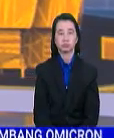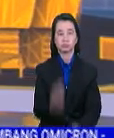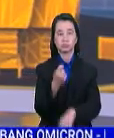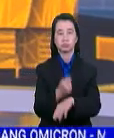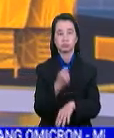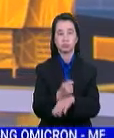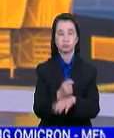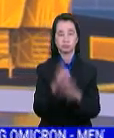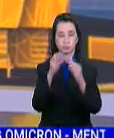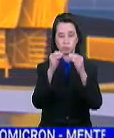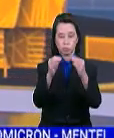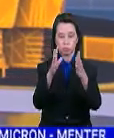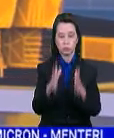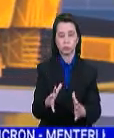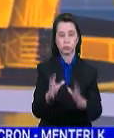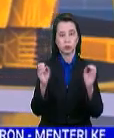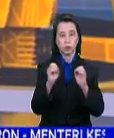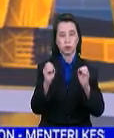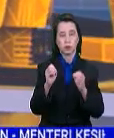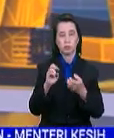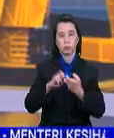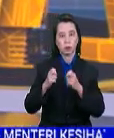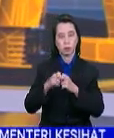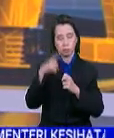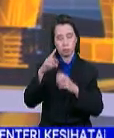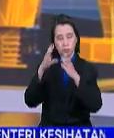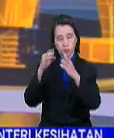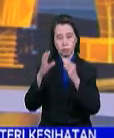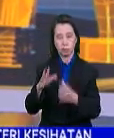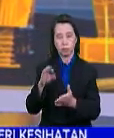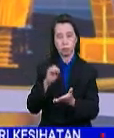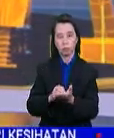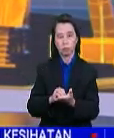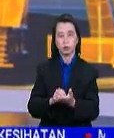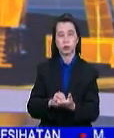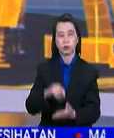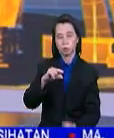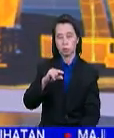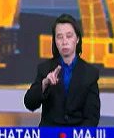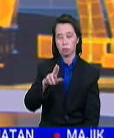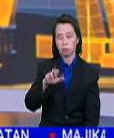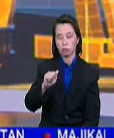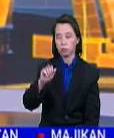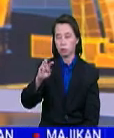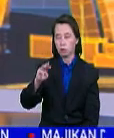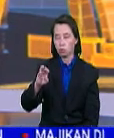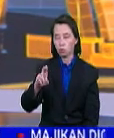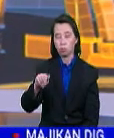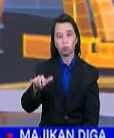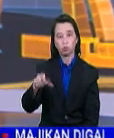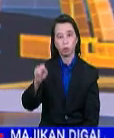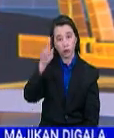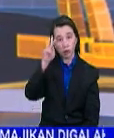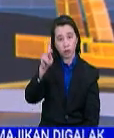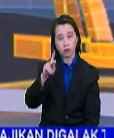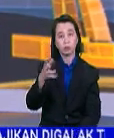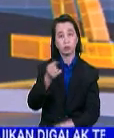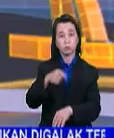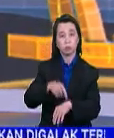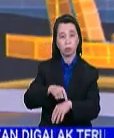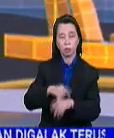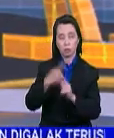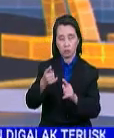Tugas sebagai pendidik tidak menghalang pasangan guru di Kampung Lepan Jaya, Gua Musang, Kelantan meluangkan masa menceburi